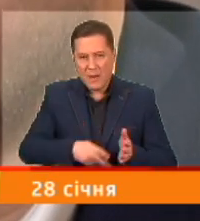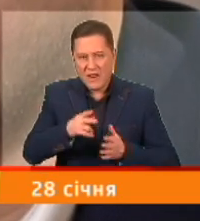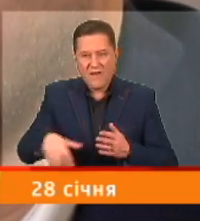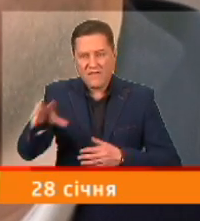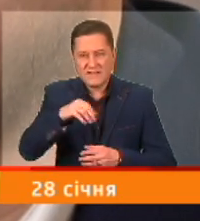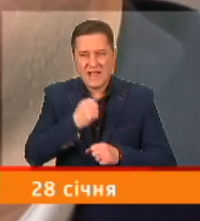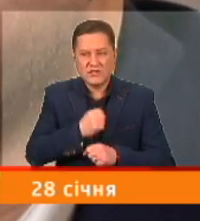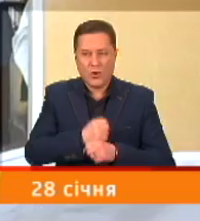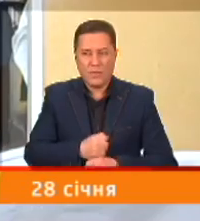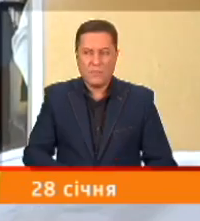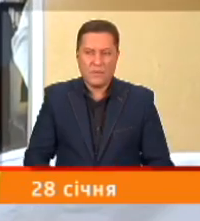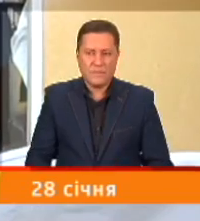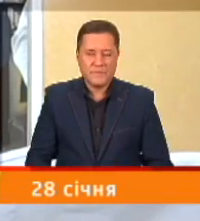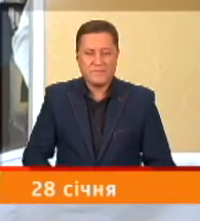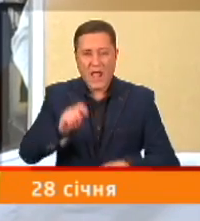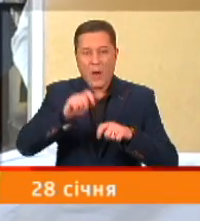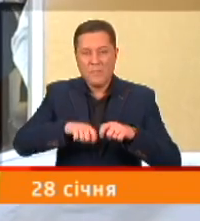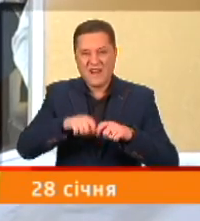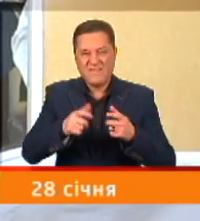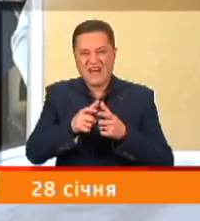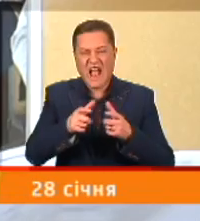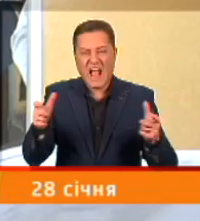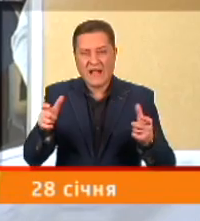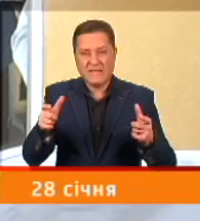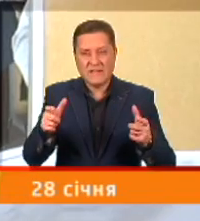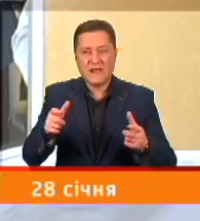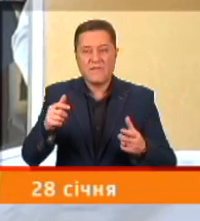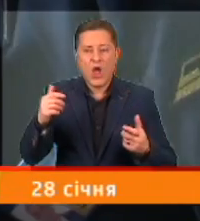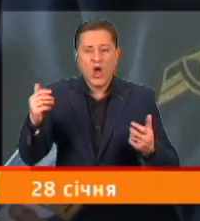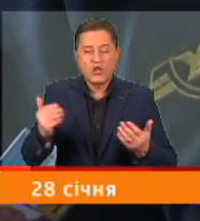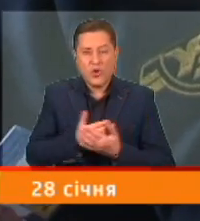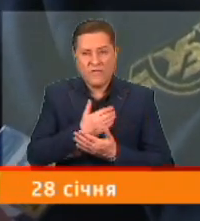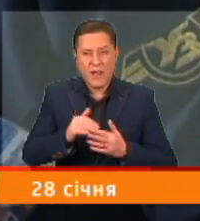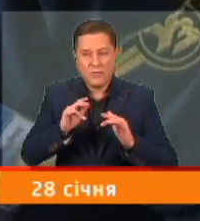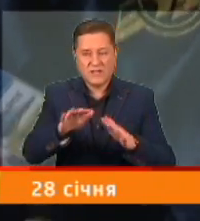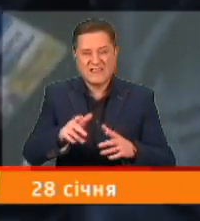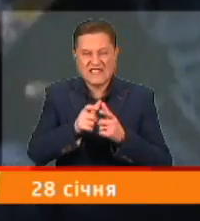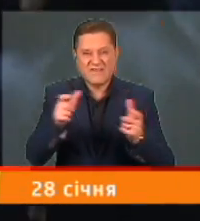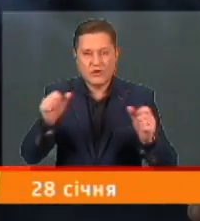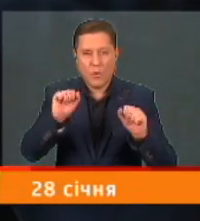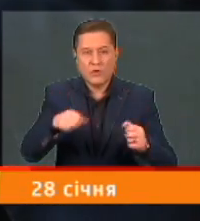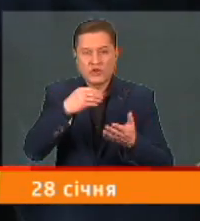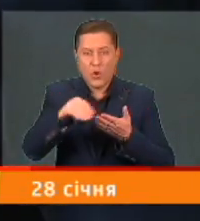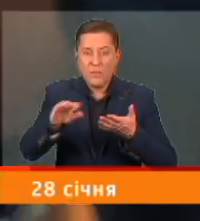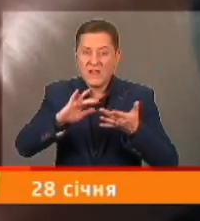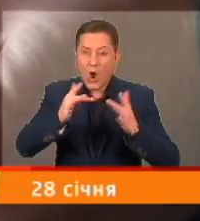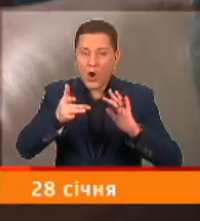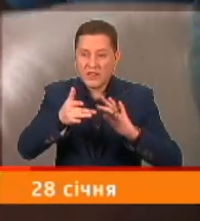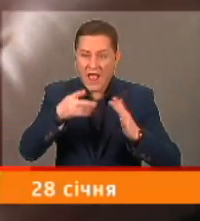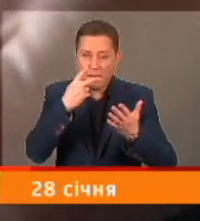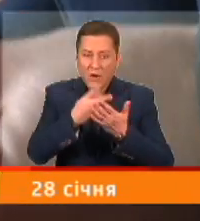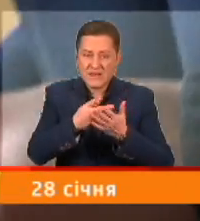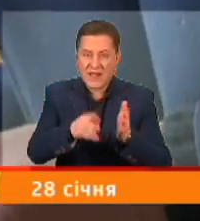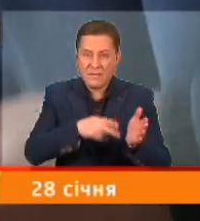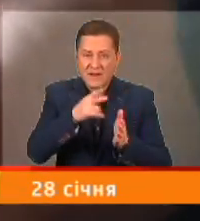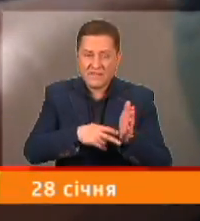зробимо. Перевірка квитків – іще один модернізований процес. Квиток можна купити онлайн і показати